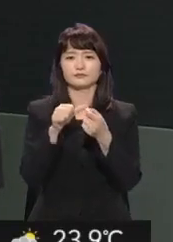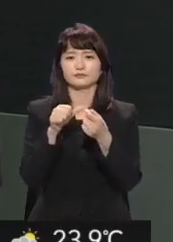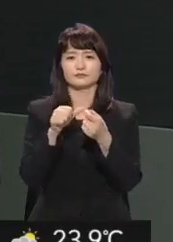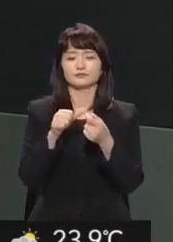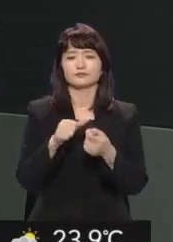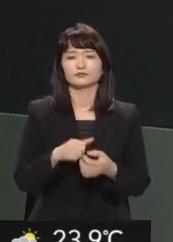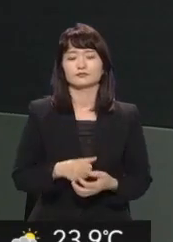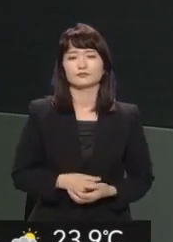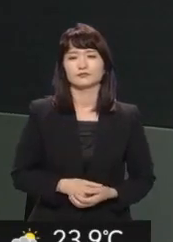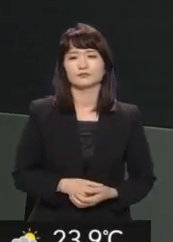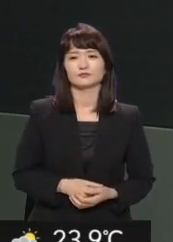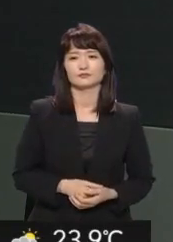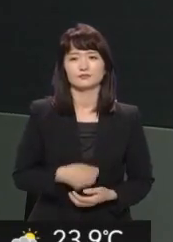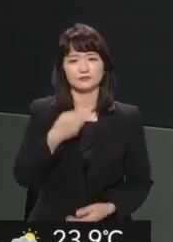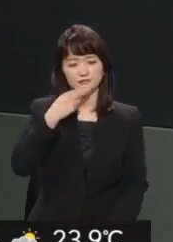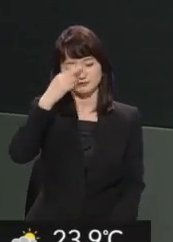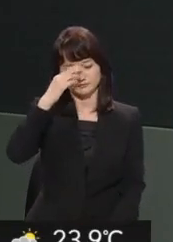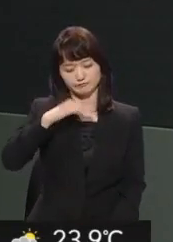만취해서